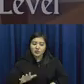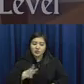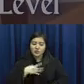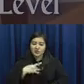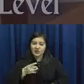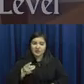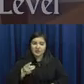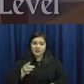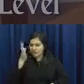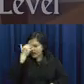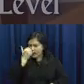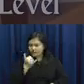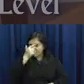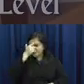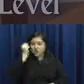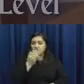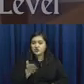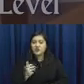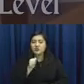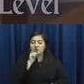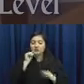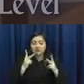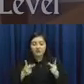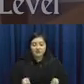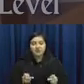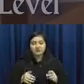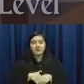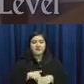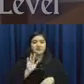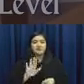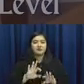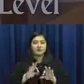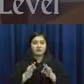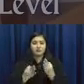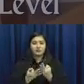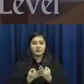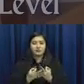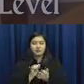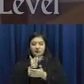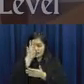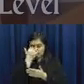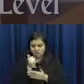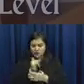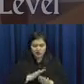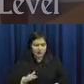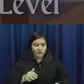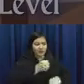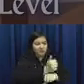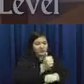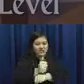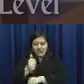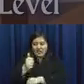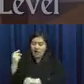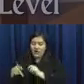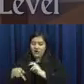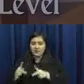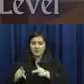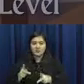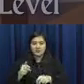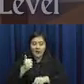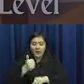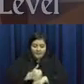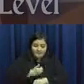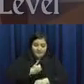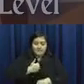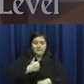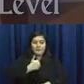dapat natin sisihin pag nagulo ang pamilya natin? Hindi ibang tao. Sarili natin. Amen. Amen. Sarili natin. Sir Rudy, last